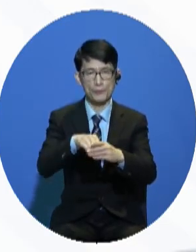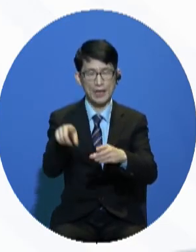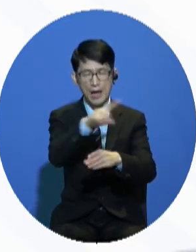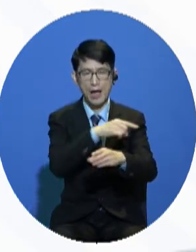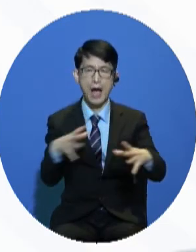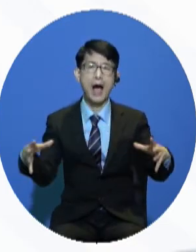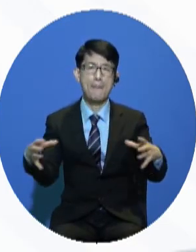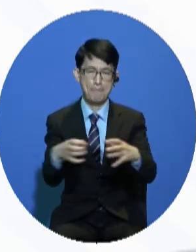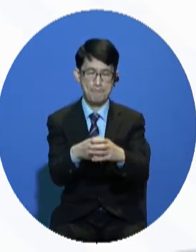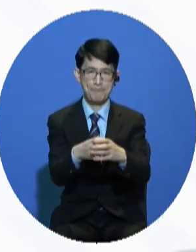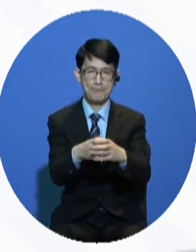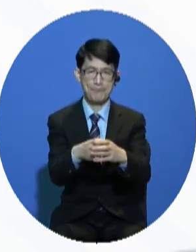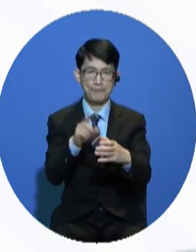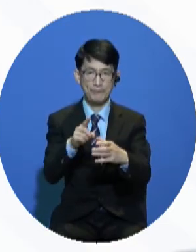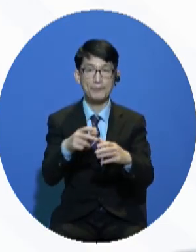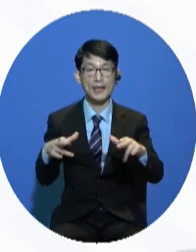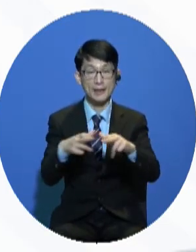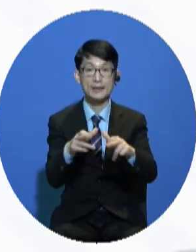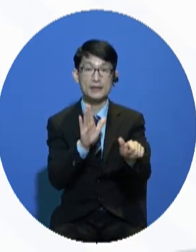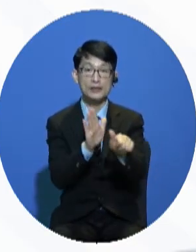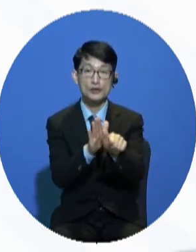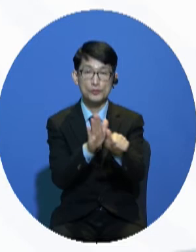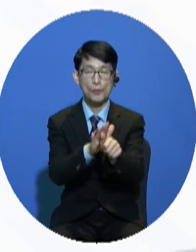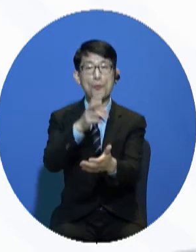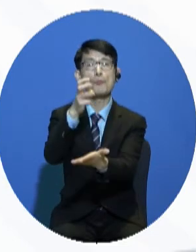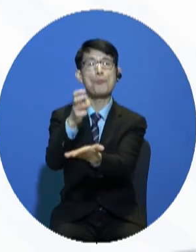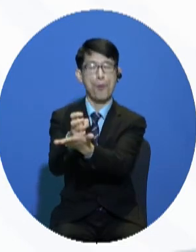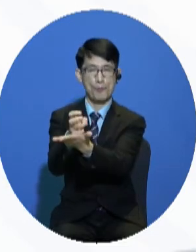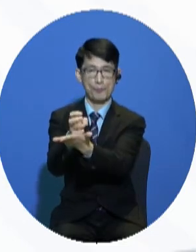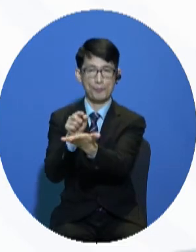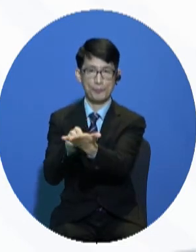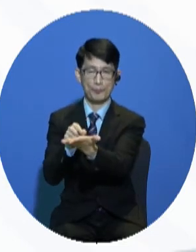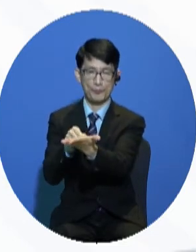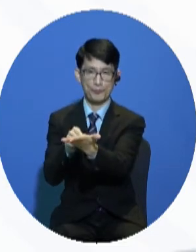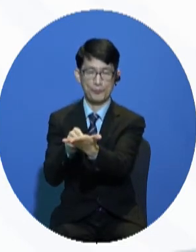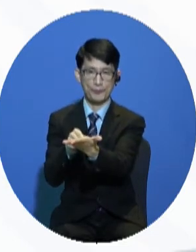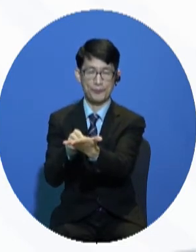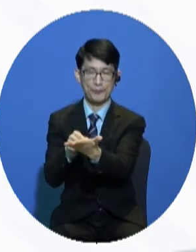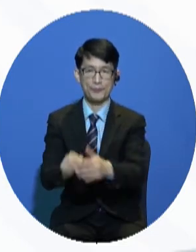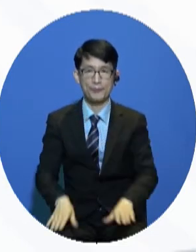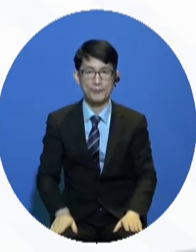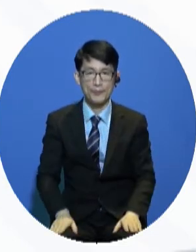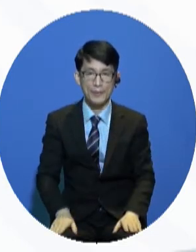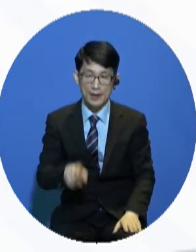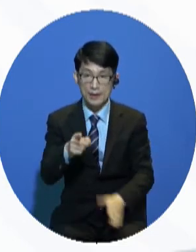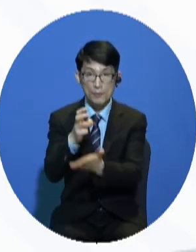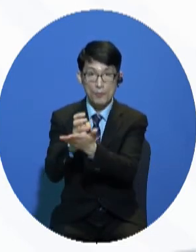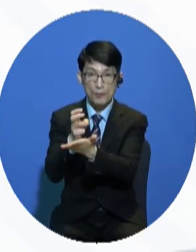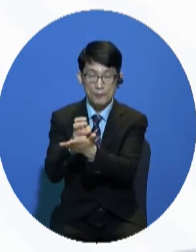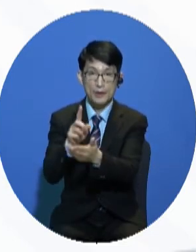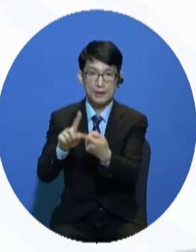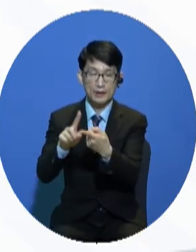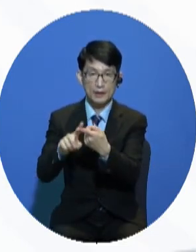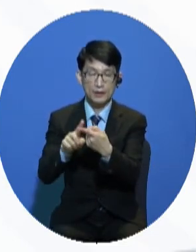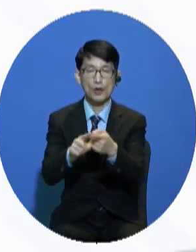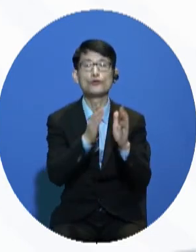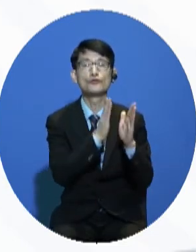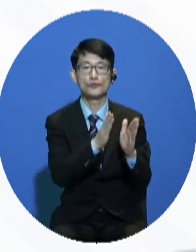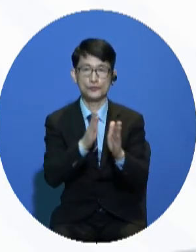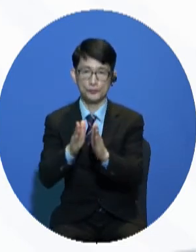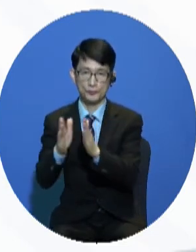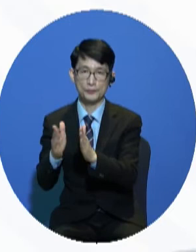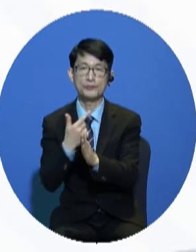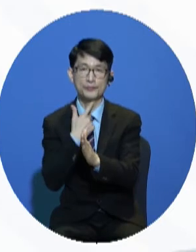통합한 그런 종합 장애 지원 법률이라고 이렇게 볼 수 있겠습니다. 이런 법률안을 준비해